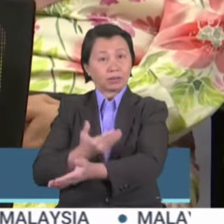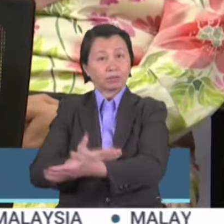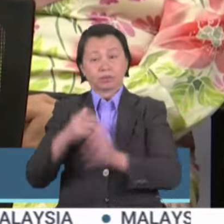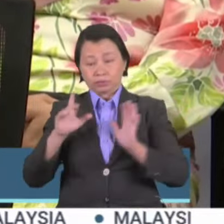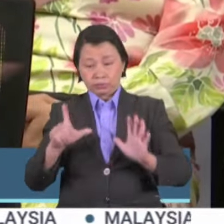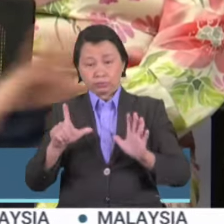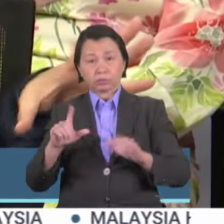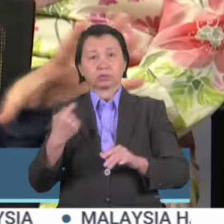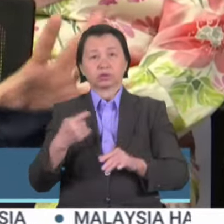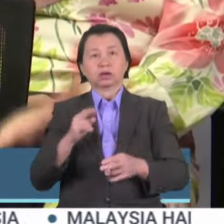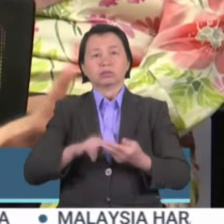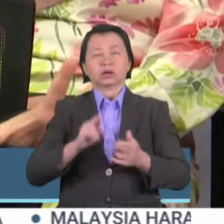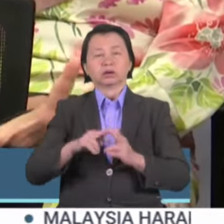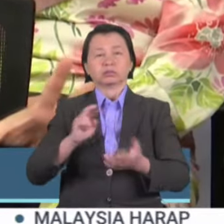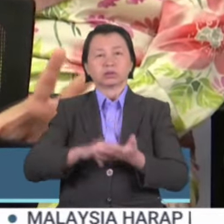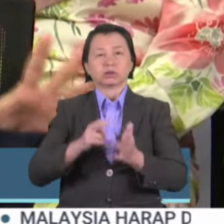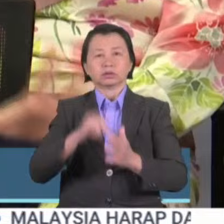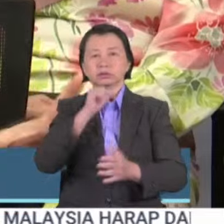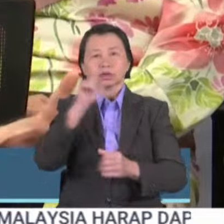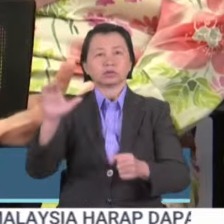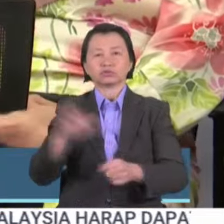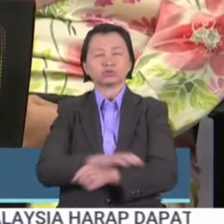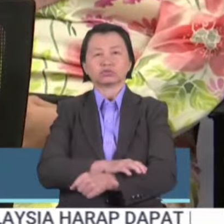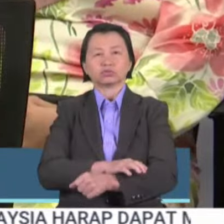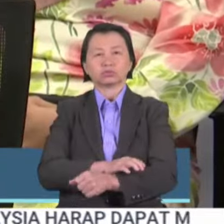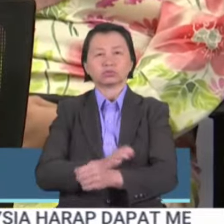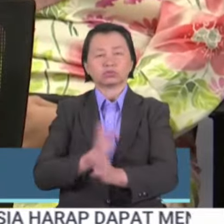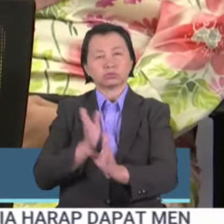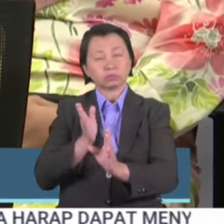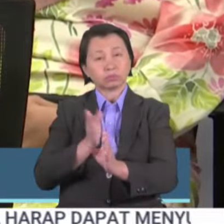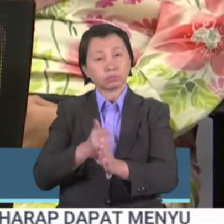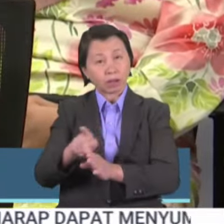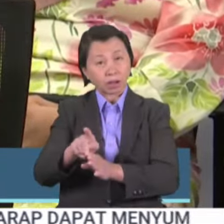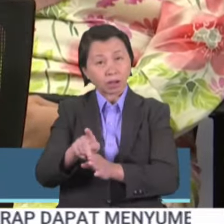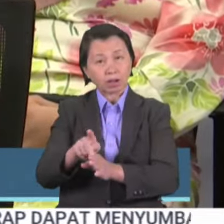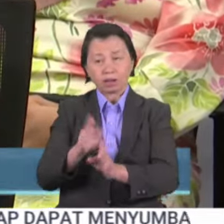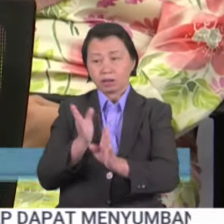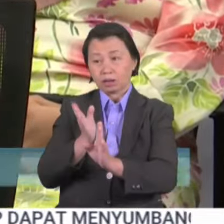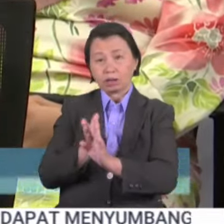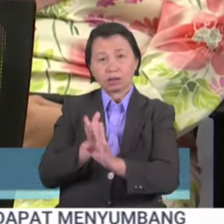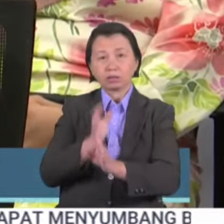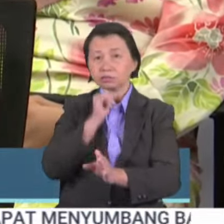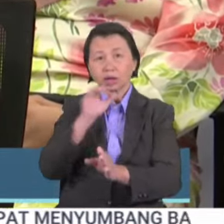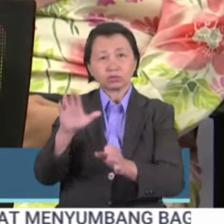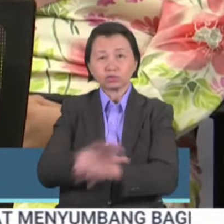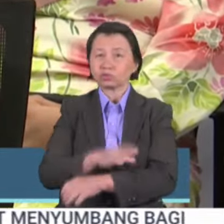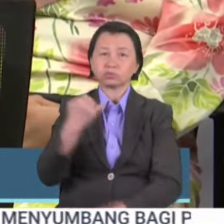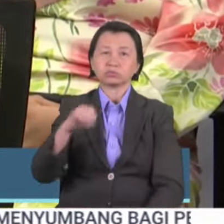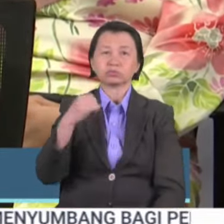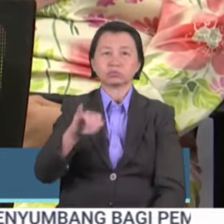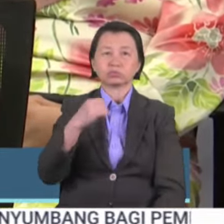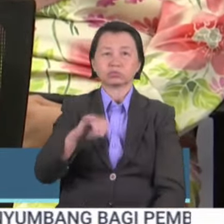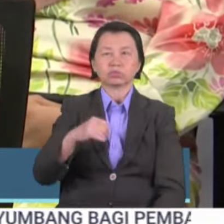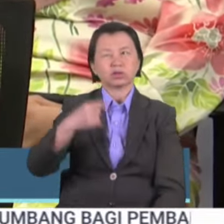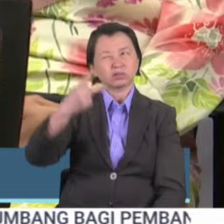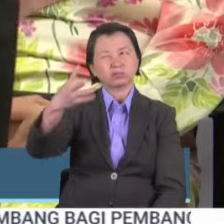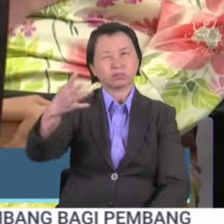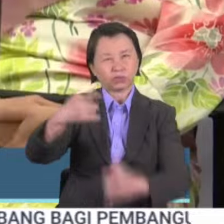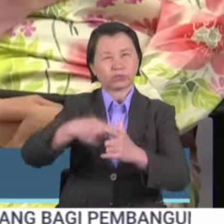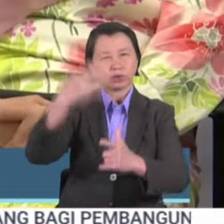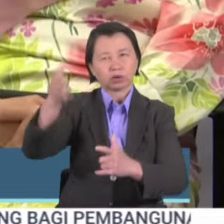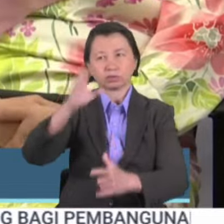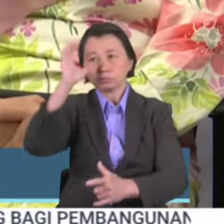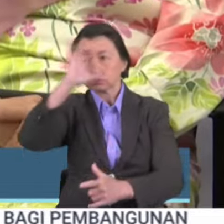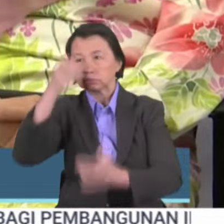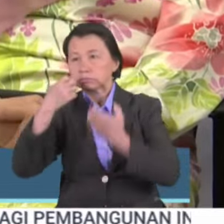are short of a lot of mental coaches, yeah, and experts. So in the next few months, we'll be looking at all our